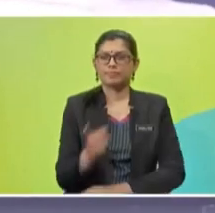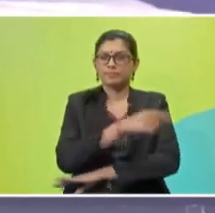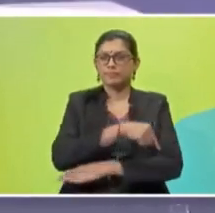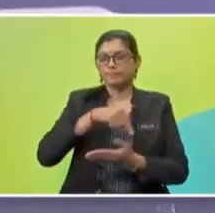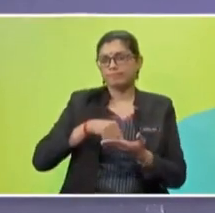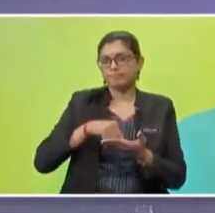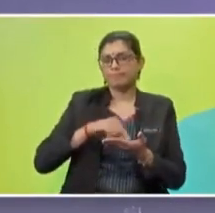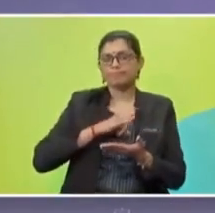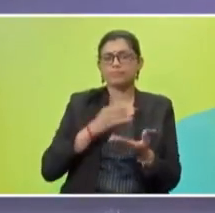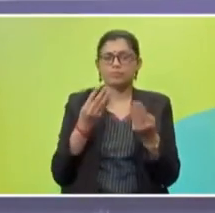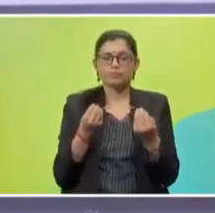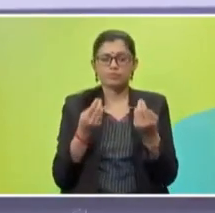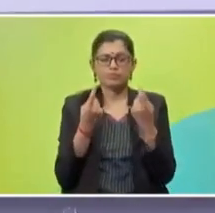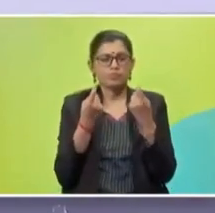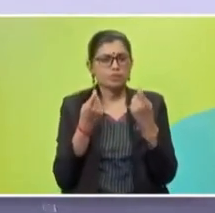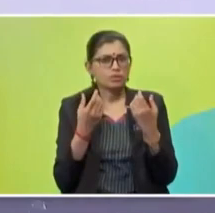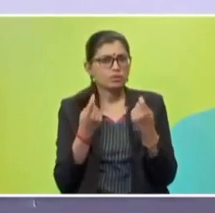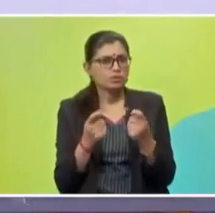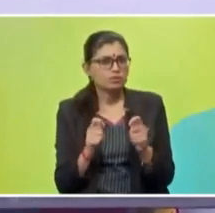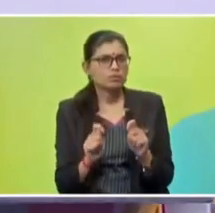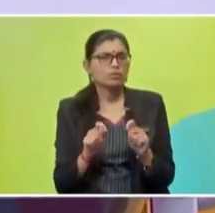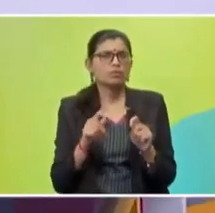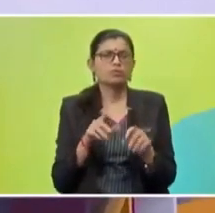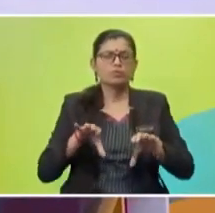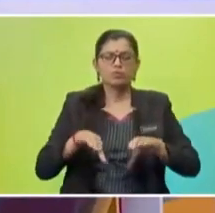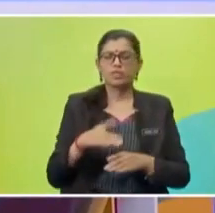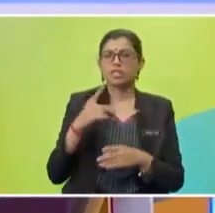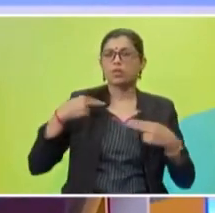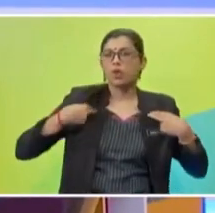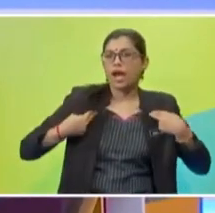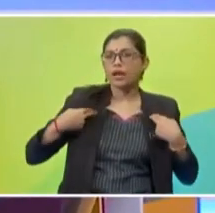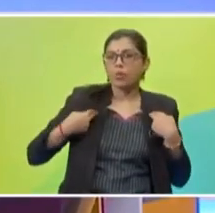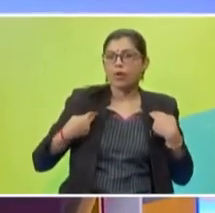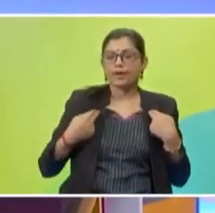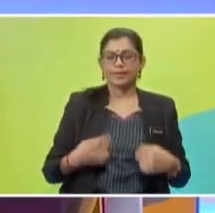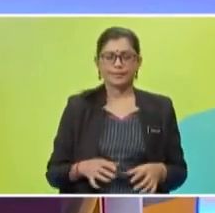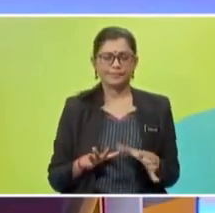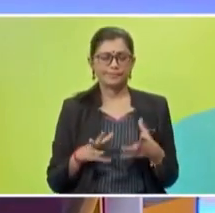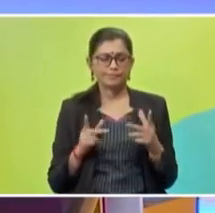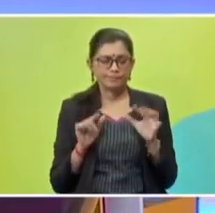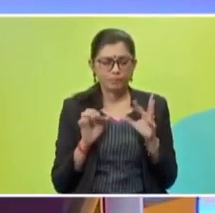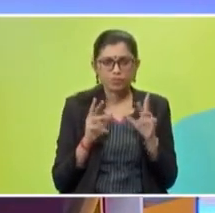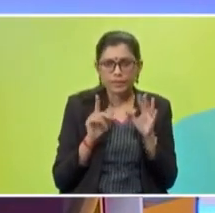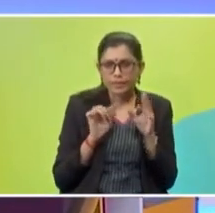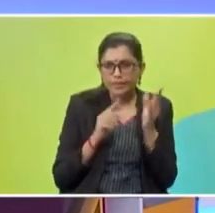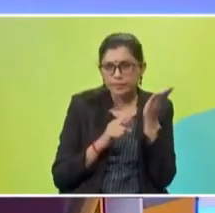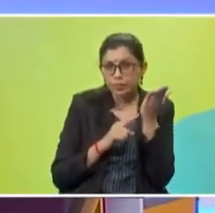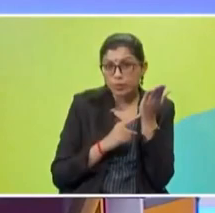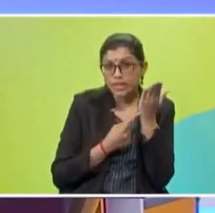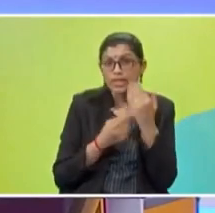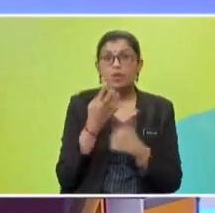untuk siapkan satu hewan menggunakan plastisin jadi Vena gunakan dulu warna merah